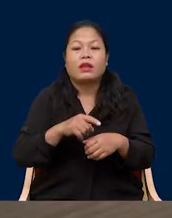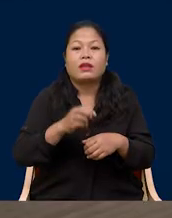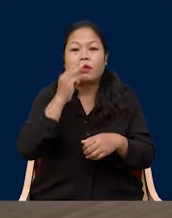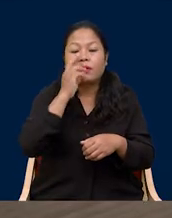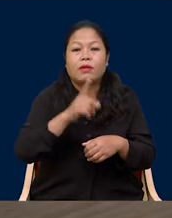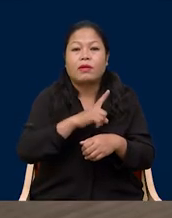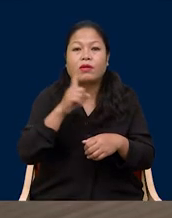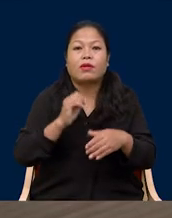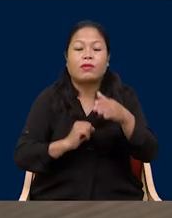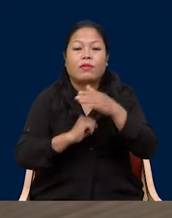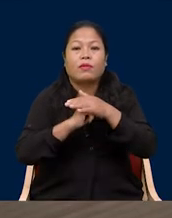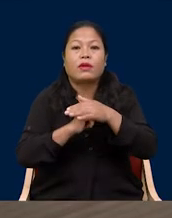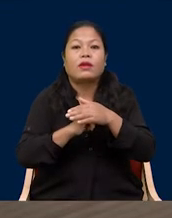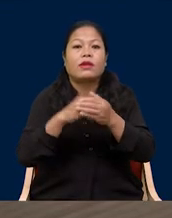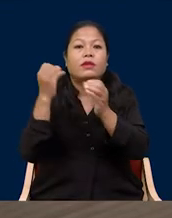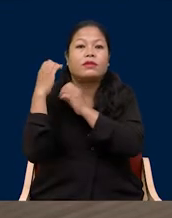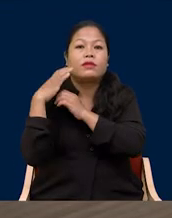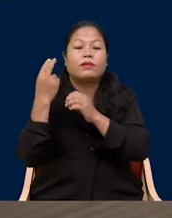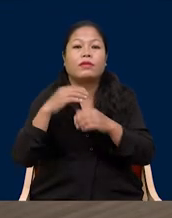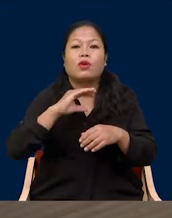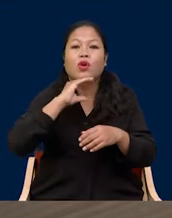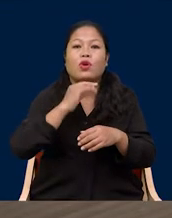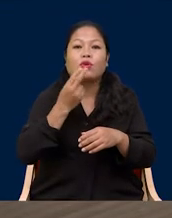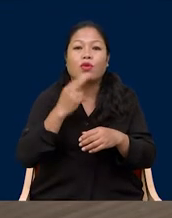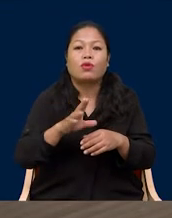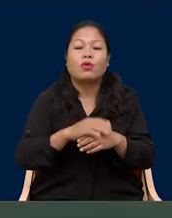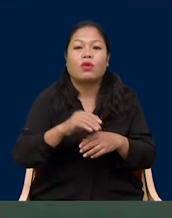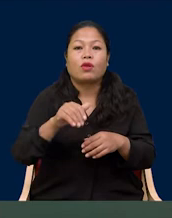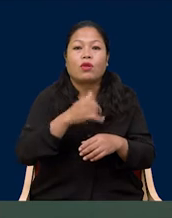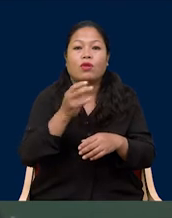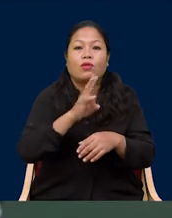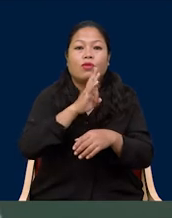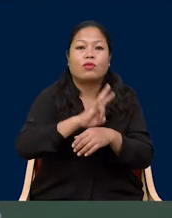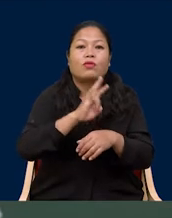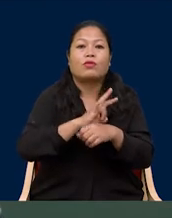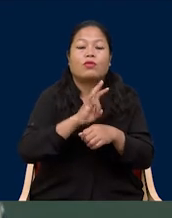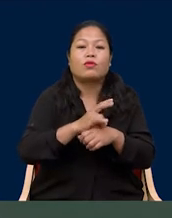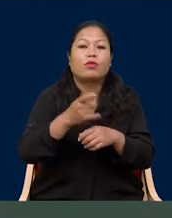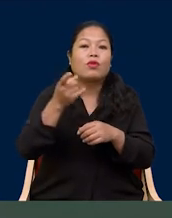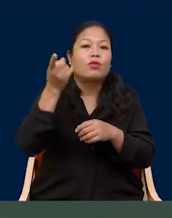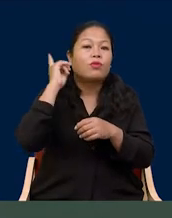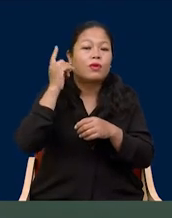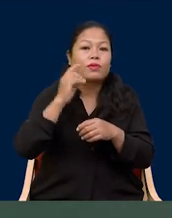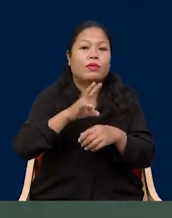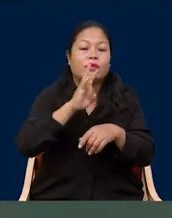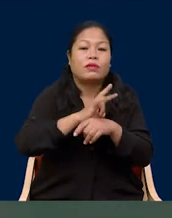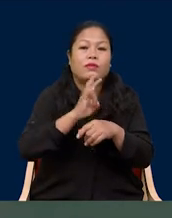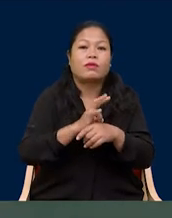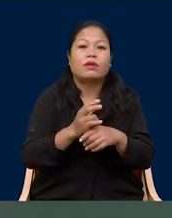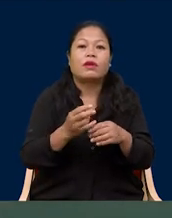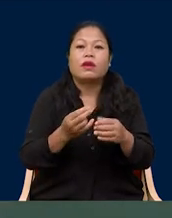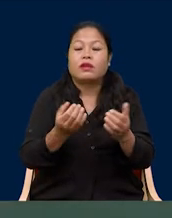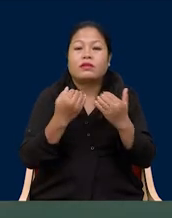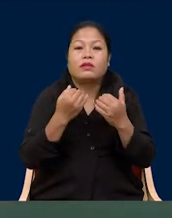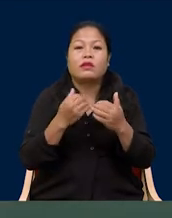अनि यसमा एउटा हाम्रो मेन भूमिका खेल्ने भने चाहिँ युथहरू हो। युथहरूलाई अफकोर्स यो सिप जुन हाम्रो ट्रेडिसनल सिपहरू छ त्यो चाहिँ सिक्न